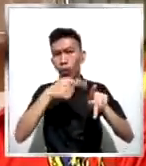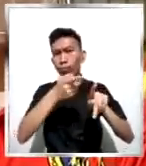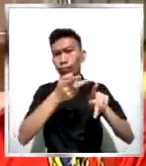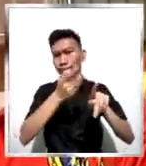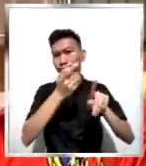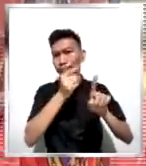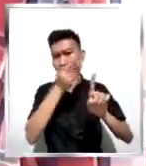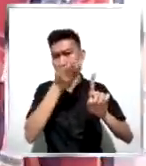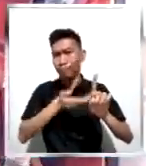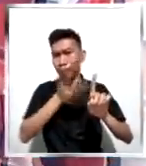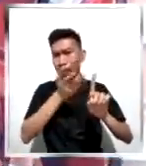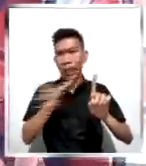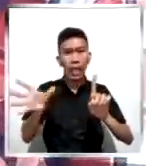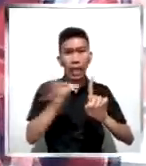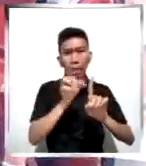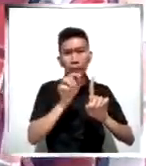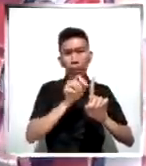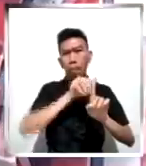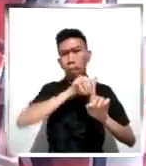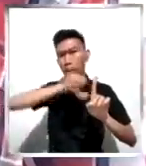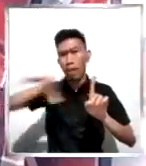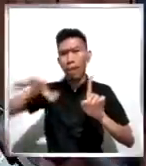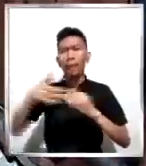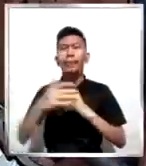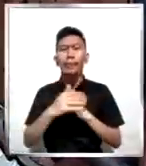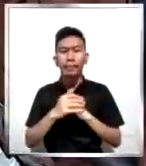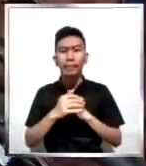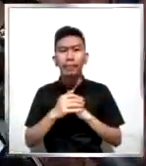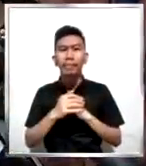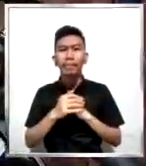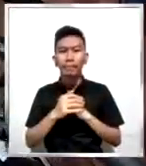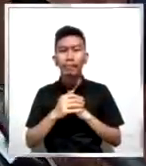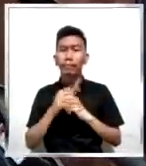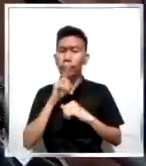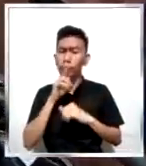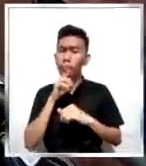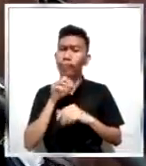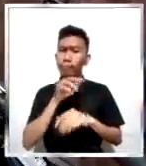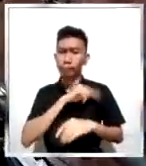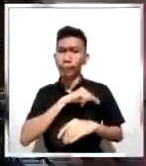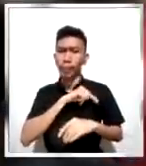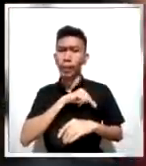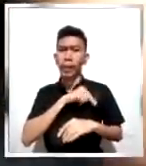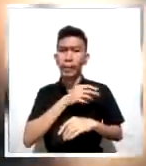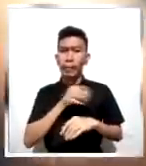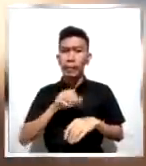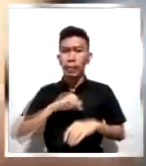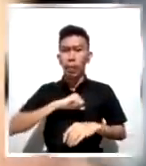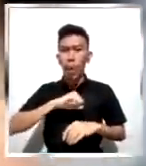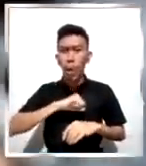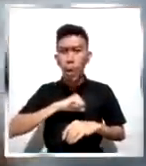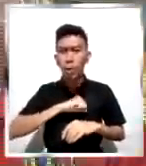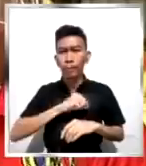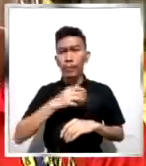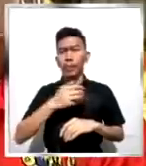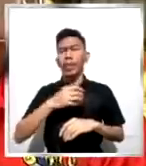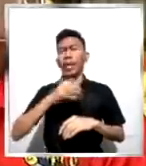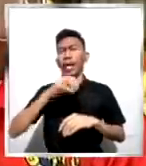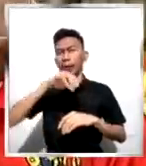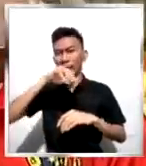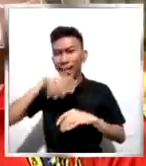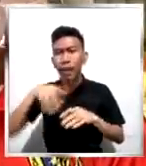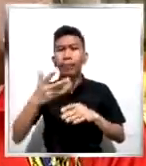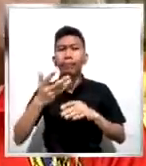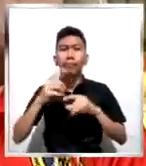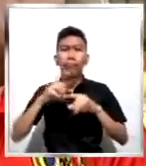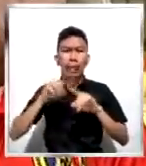ng COVID-19. Natural lang naman daw na ubuhin minsan, o di kaya ay bumahing, pero dapat daw may face masks. If it's uncontrollable